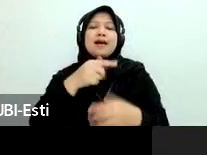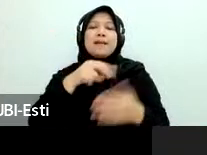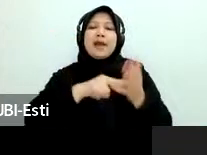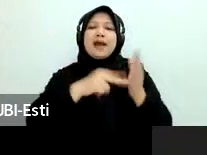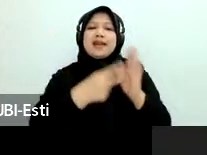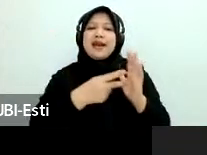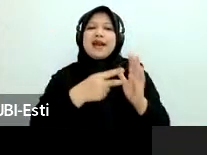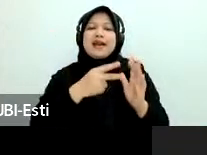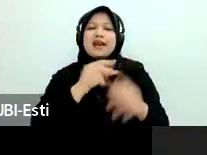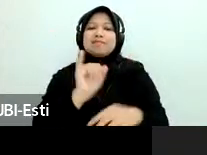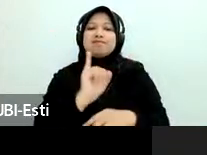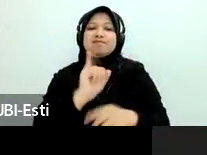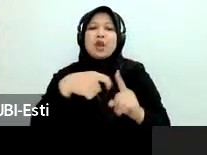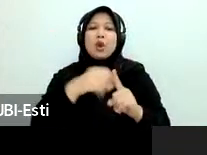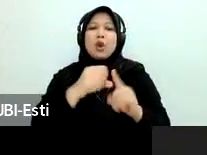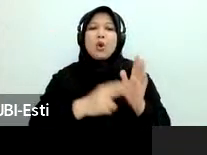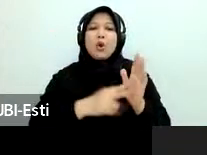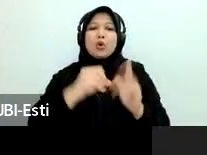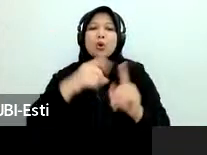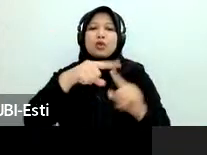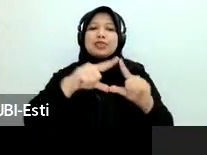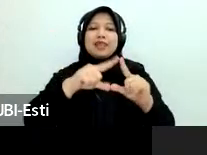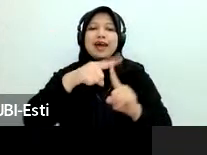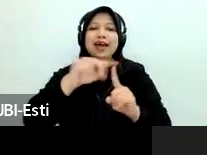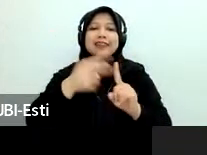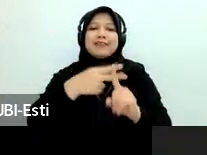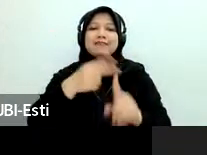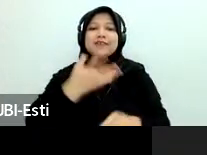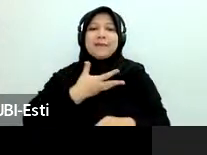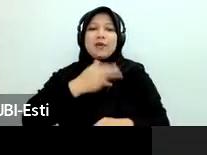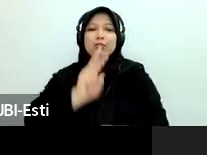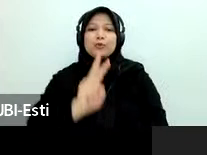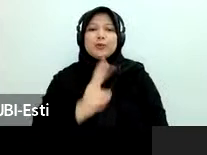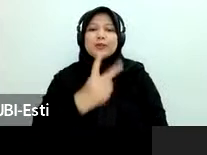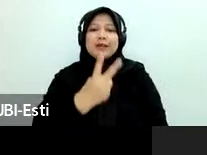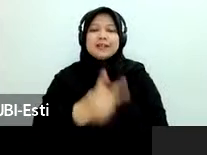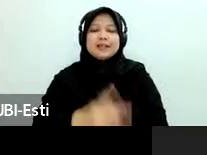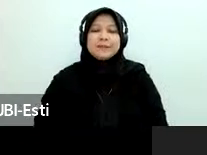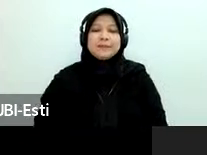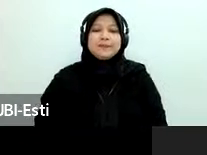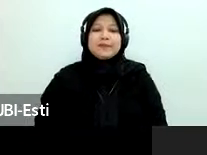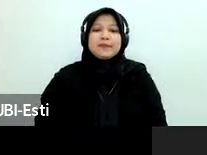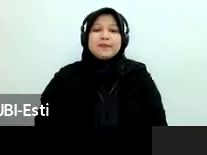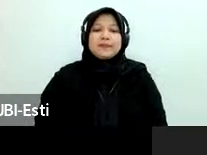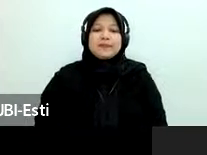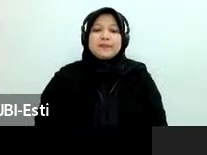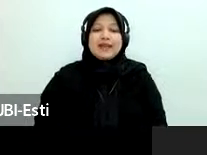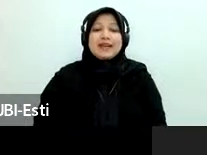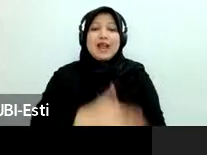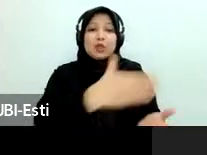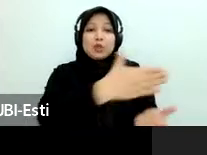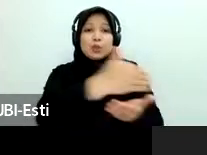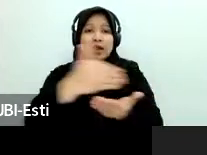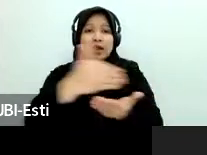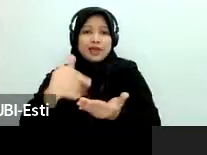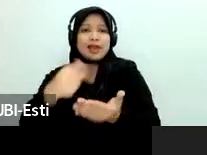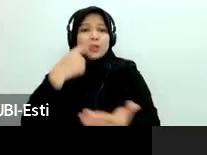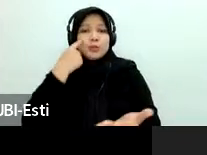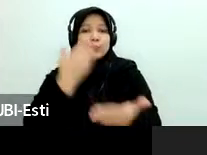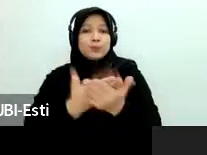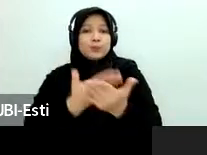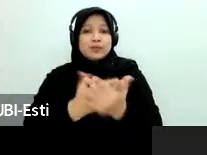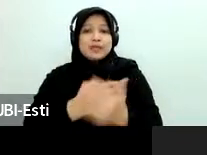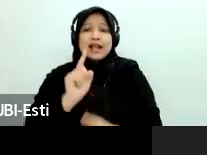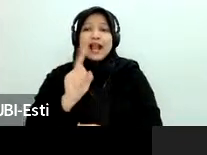politik luar negeri untuk empat revolusi data-data ini semakin menegaskan bahwa penerjemahan kata